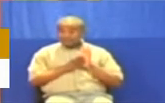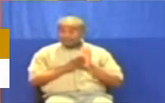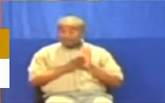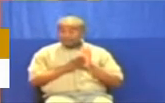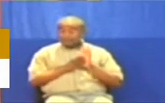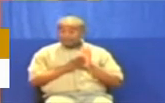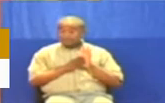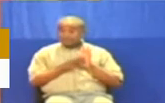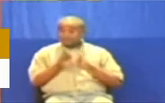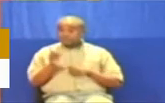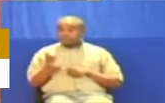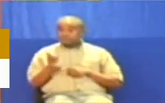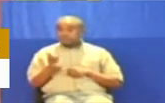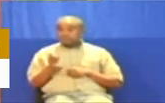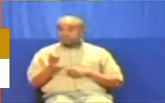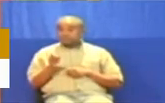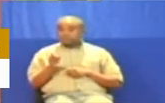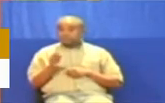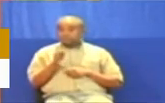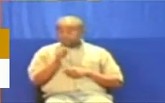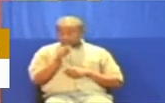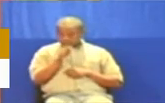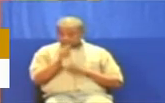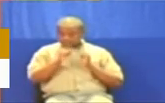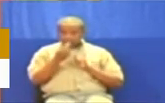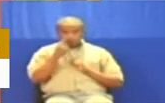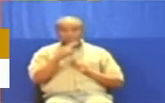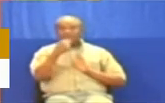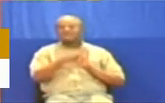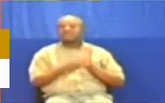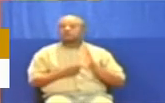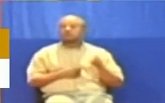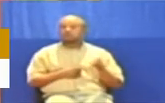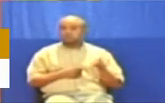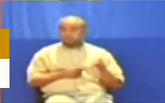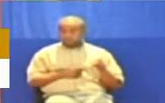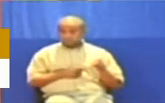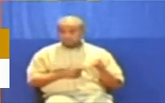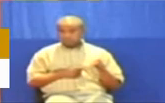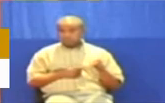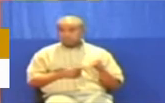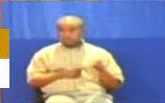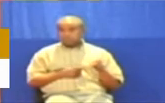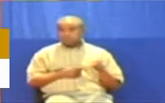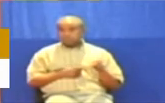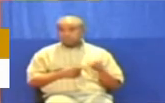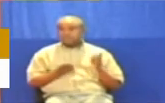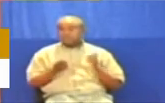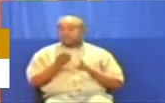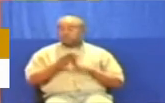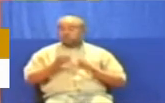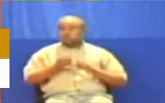executive committee ndio ita approve criteria for the issuance of licenses and